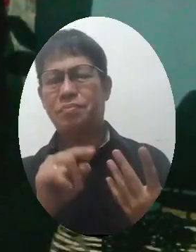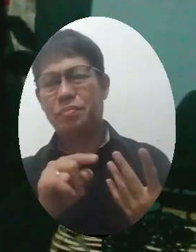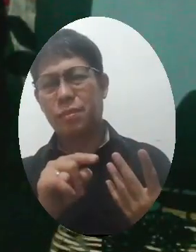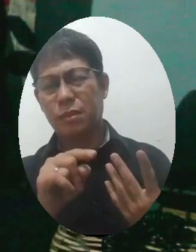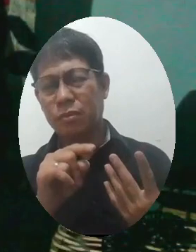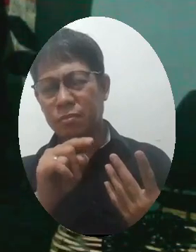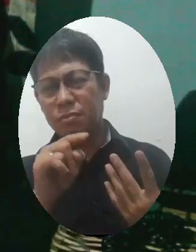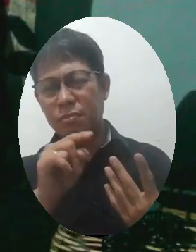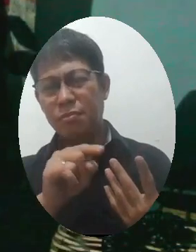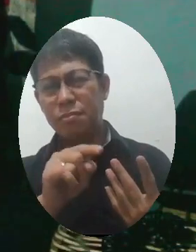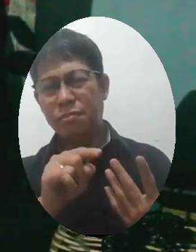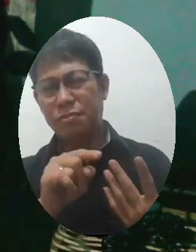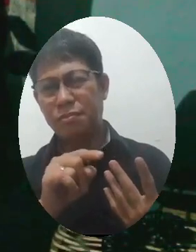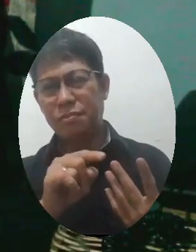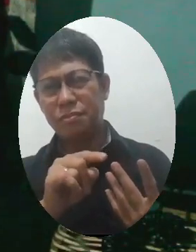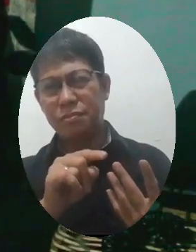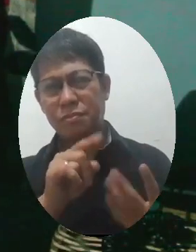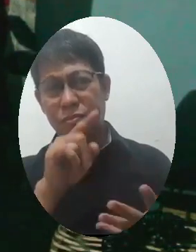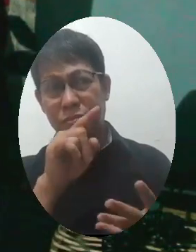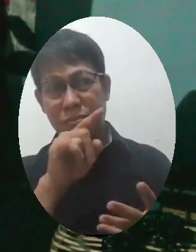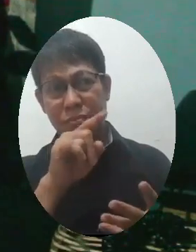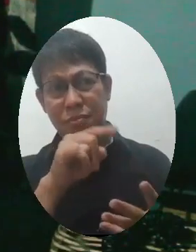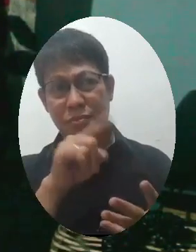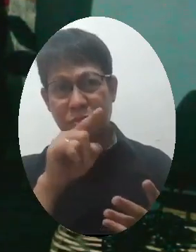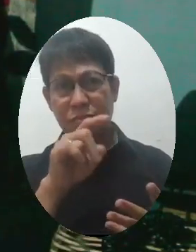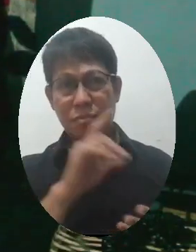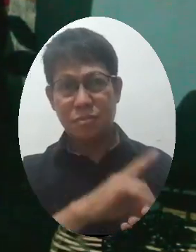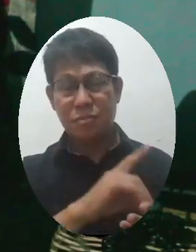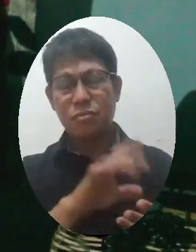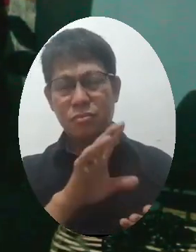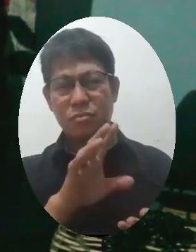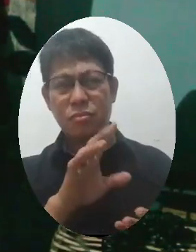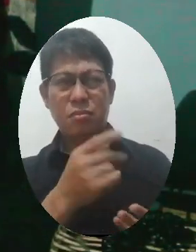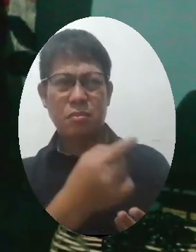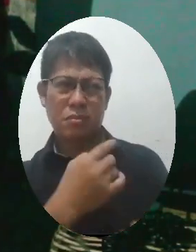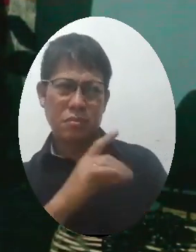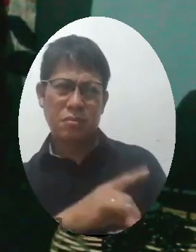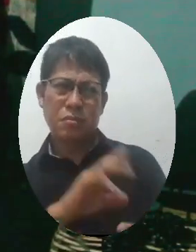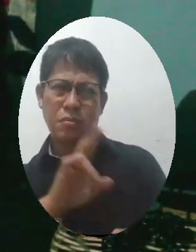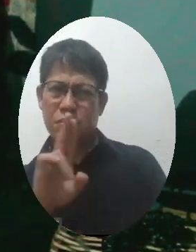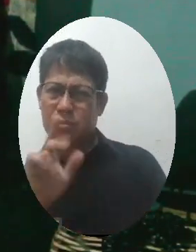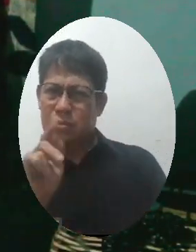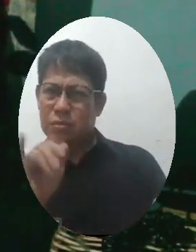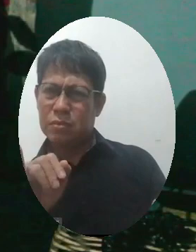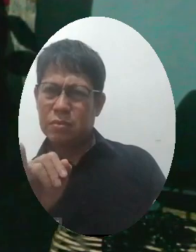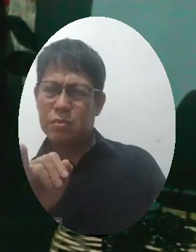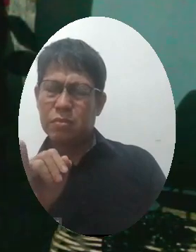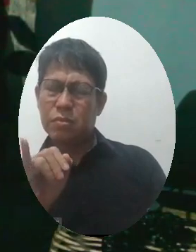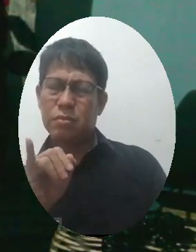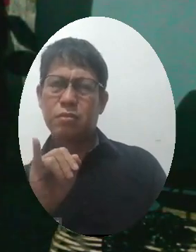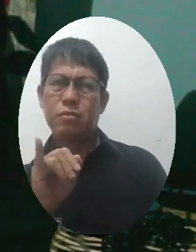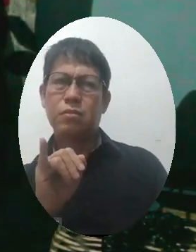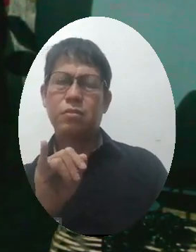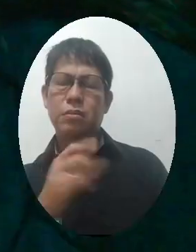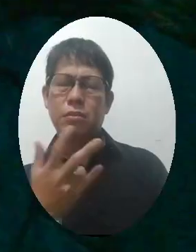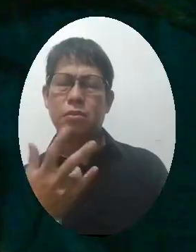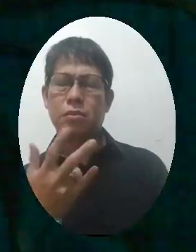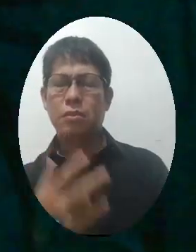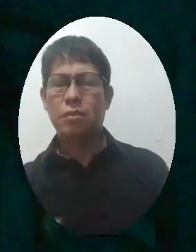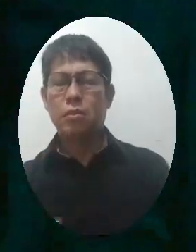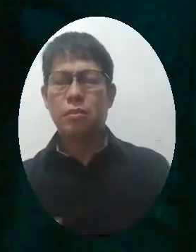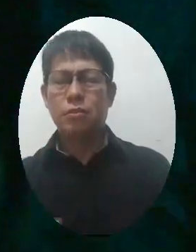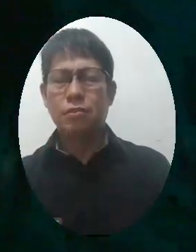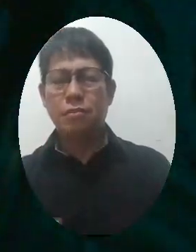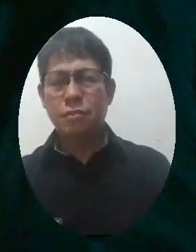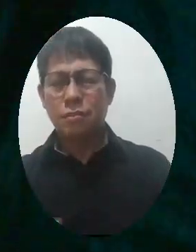nung sa check up niya, sabi, UTI. Bali, maggagamot siya. May binigay na date yung doktor kung hanggang